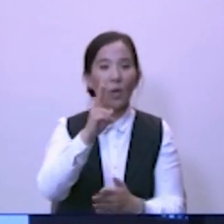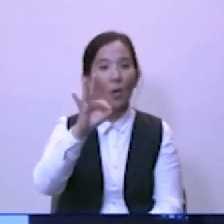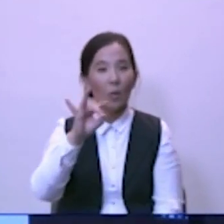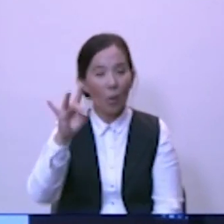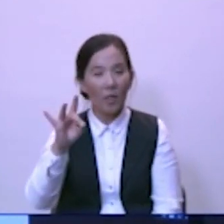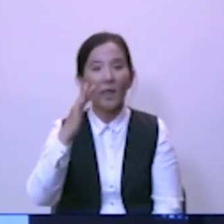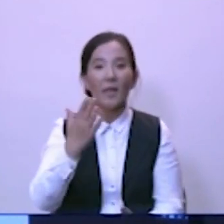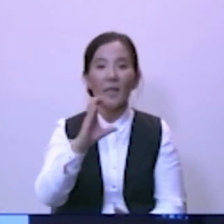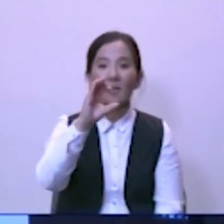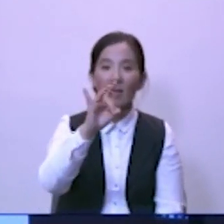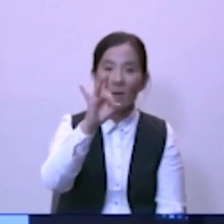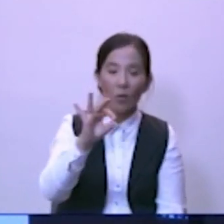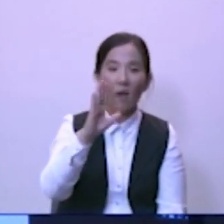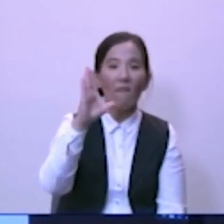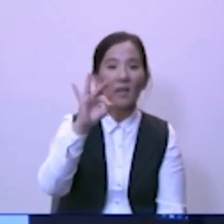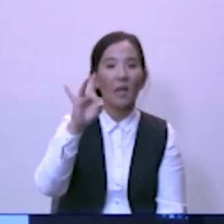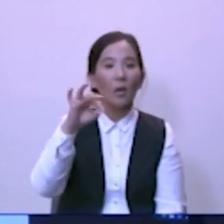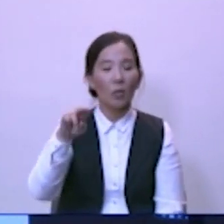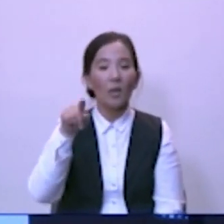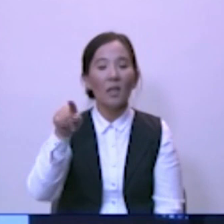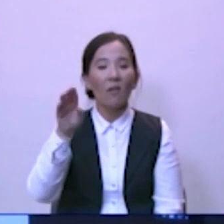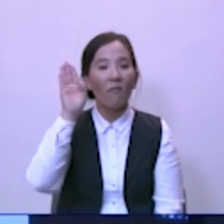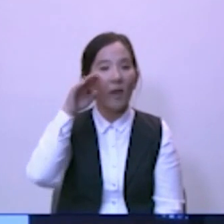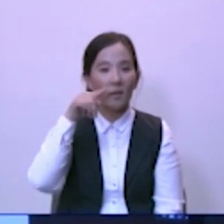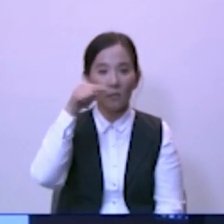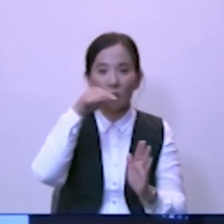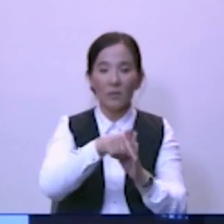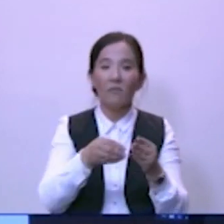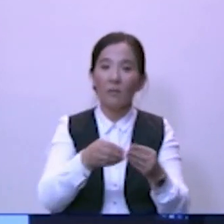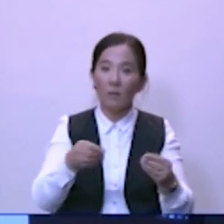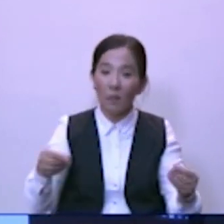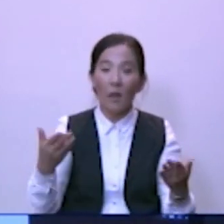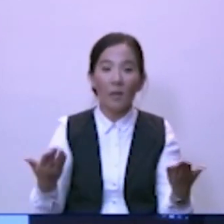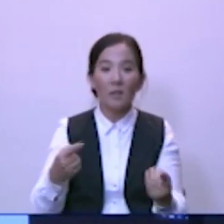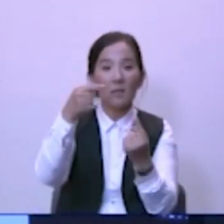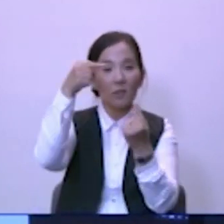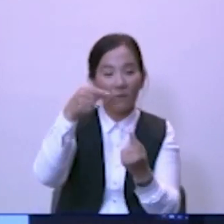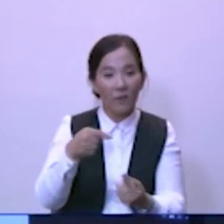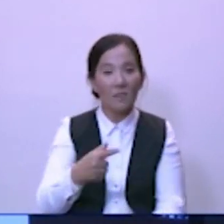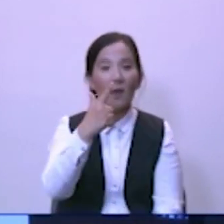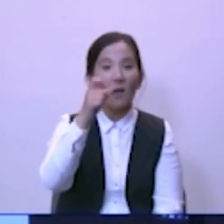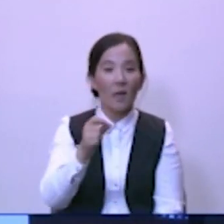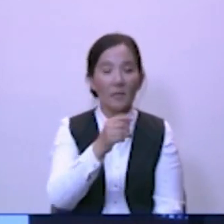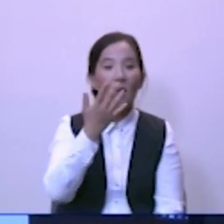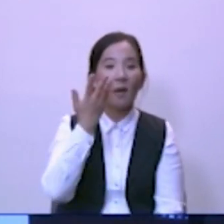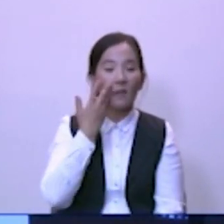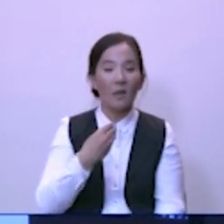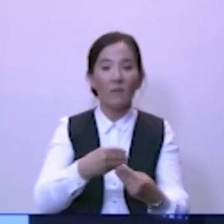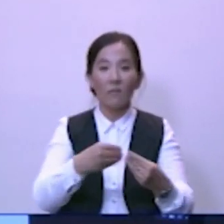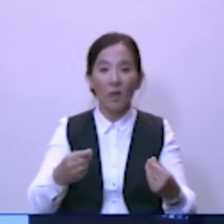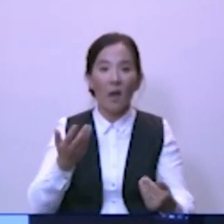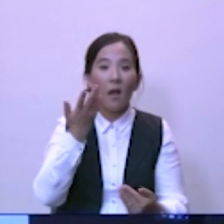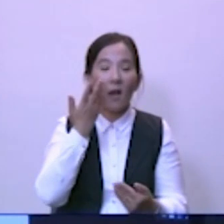сероводород мы эти газы растворяем в воде соответственно газ растворенной в воде когда мы